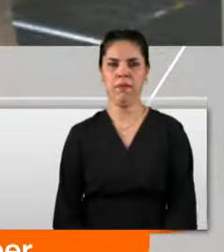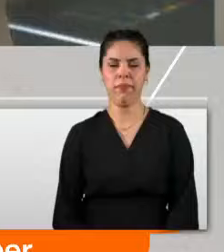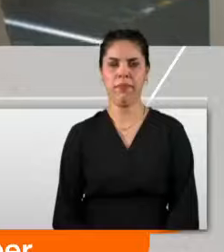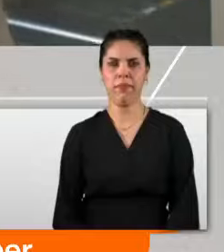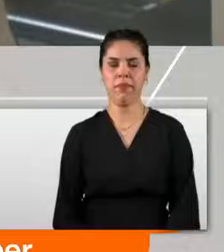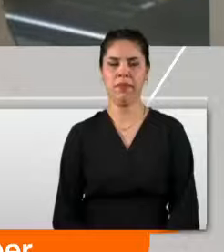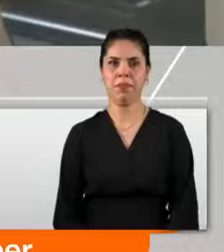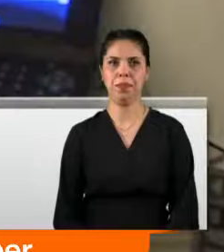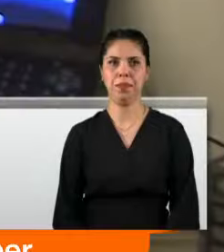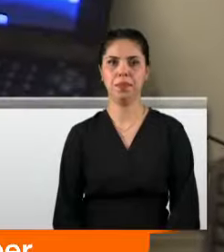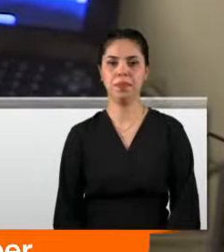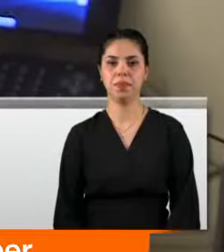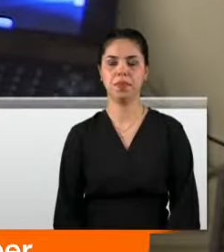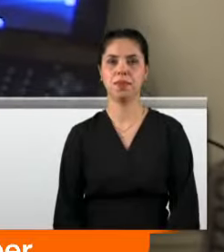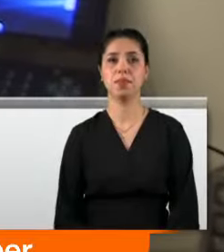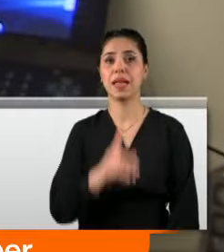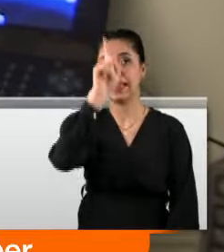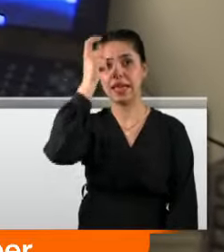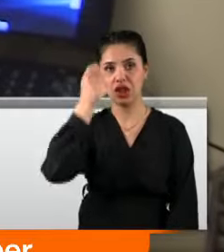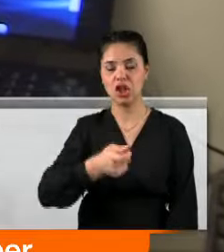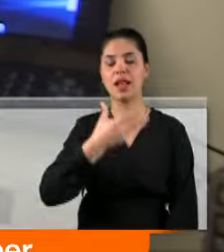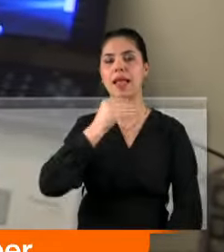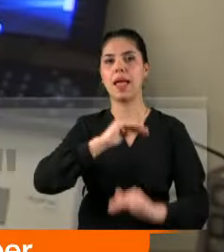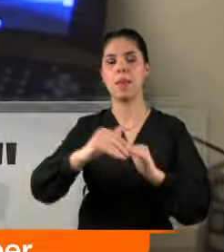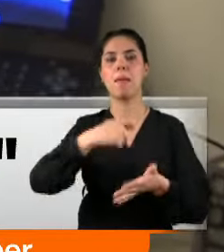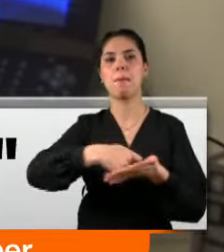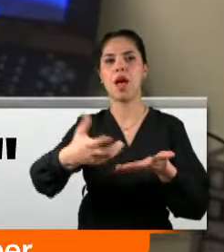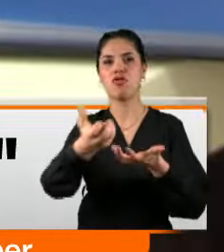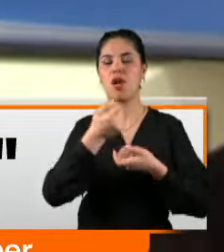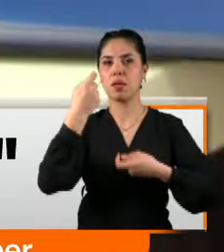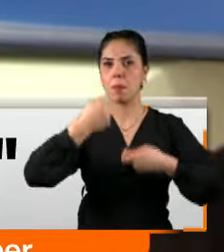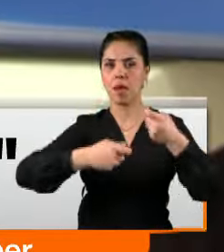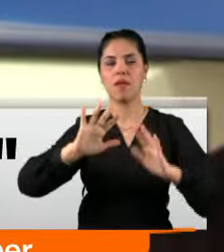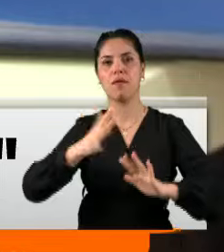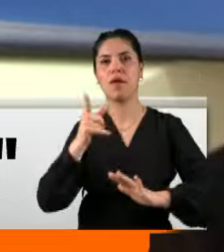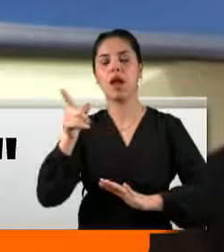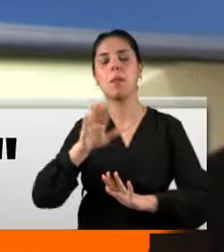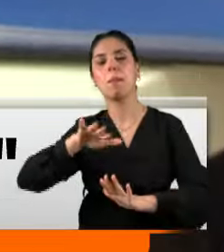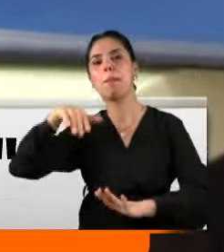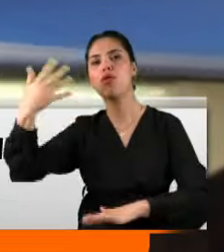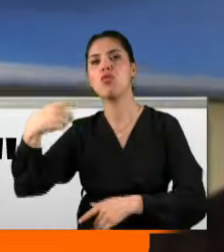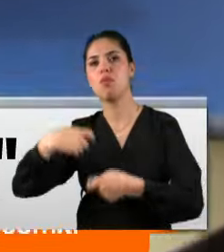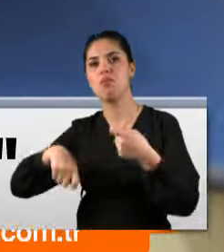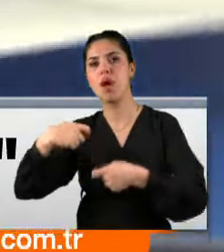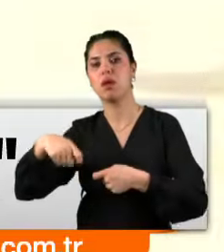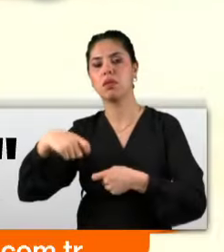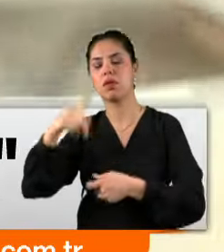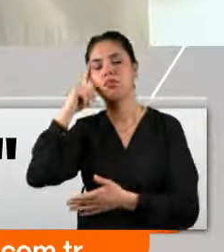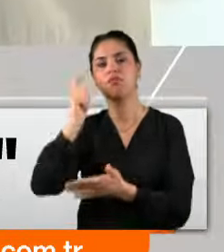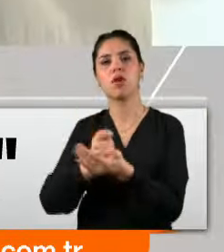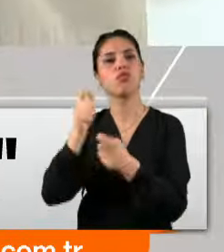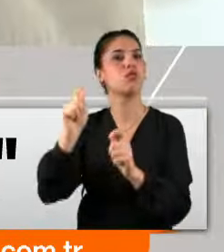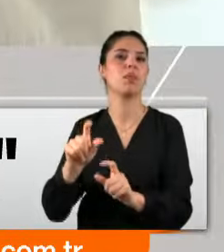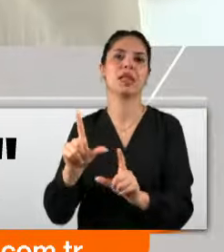kesilir, mahsuplaşma yapılır. Yani tek şart emeklilerin maaş aldığı bankaya ya da geçecekleri diğer bankaya güncelleme başvurusu